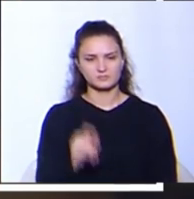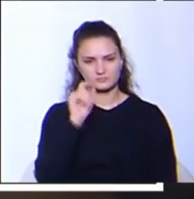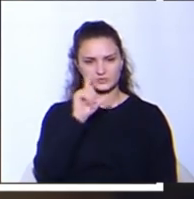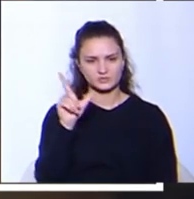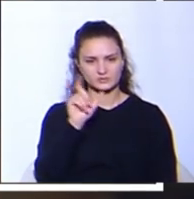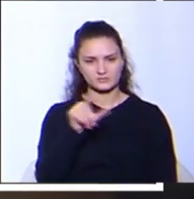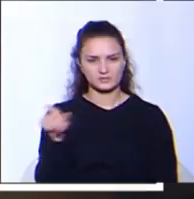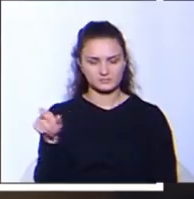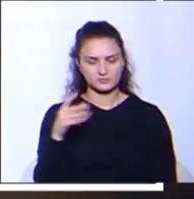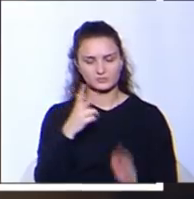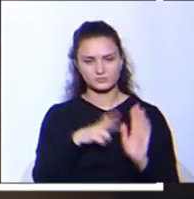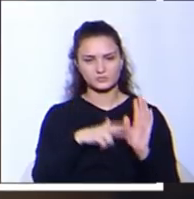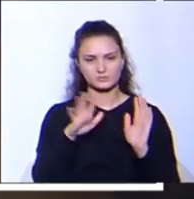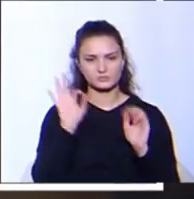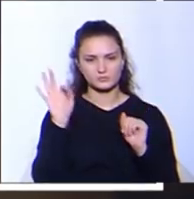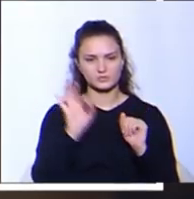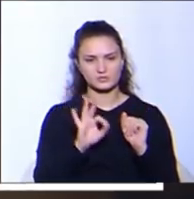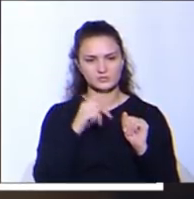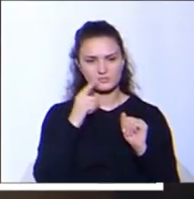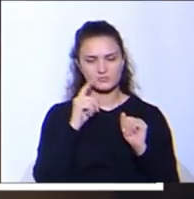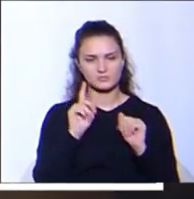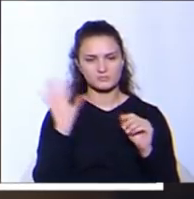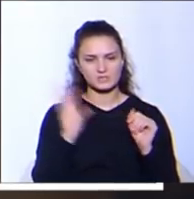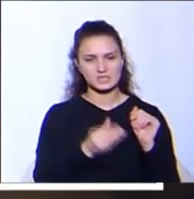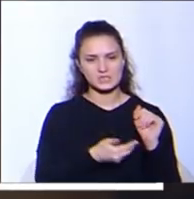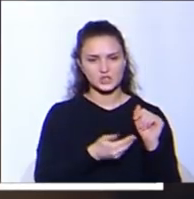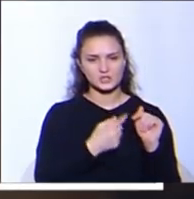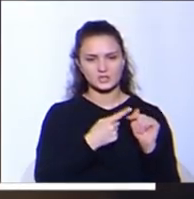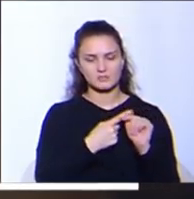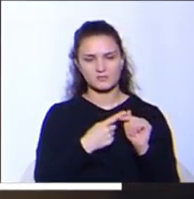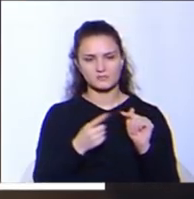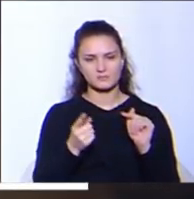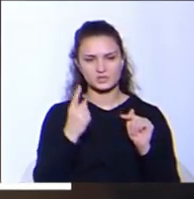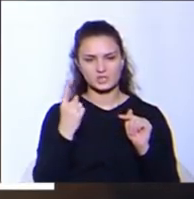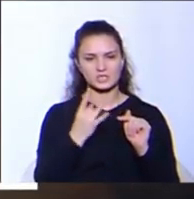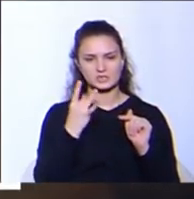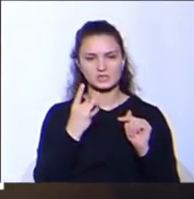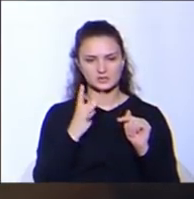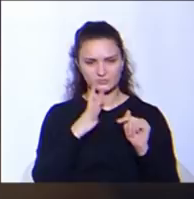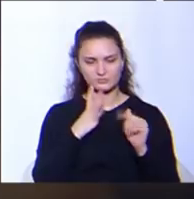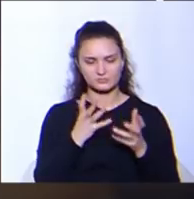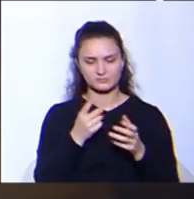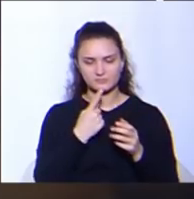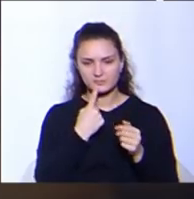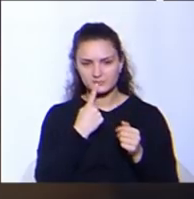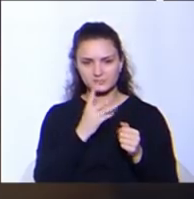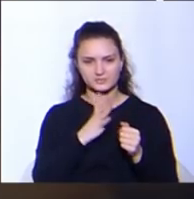მოსწავლეების 85%-მა აღნიშნა, რომ მთელი სიცოცხლის განმავლობაში ერთხელ მაინც მიუღია